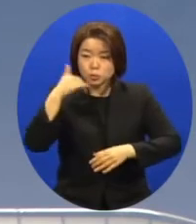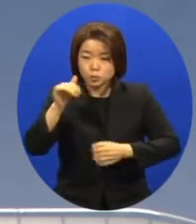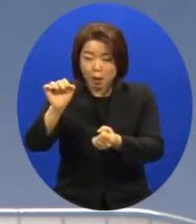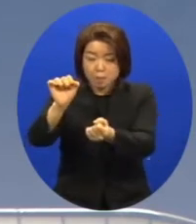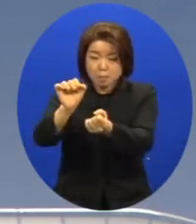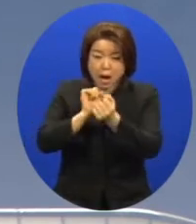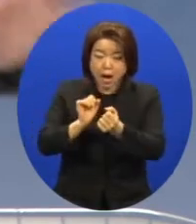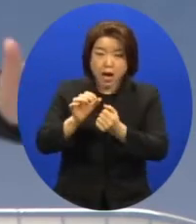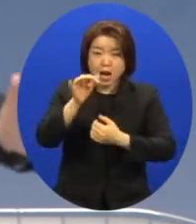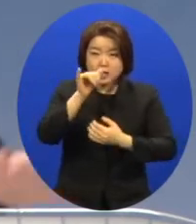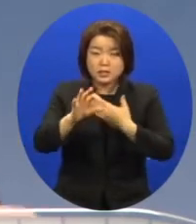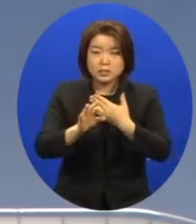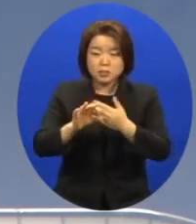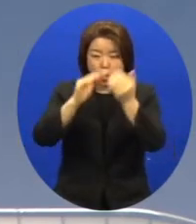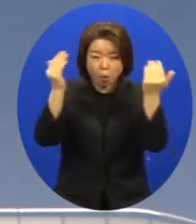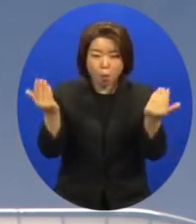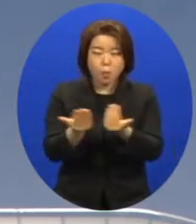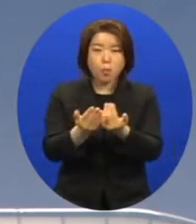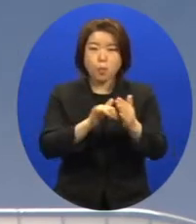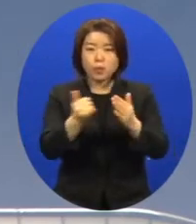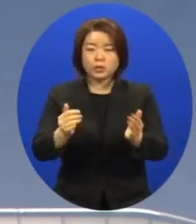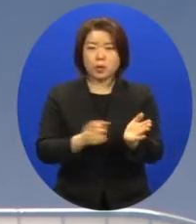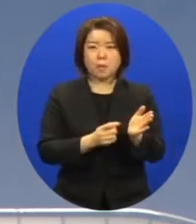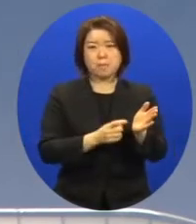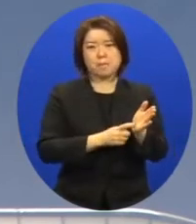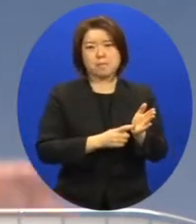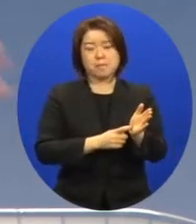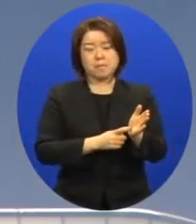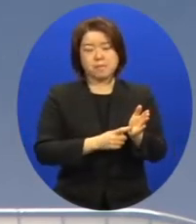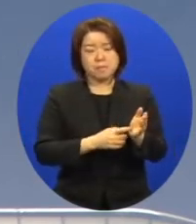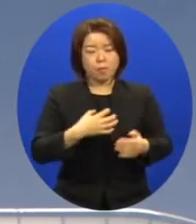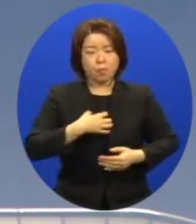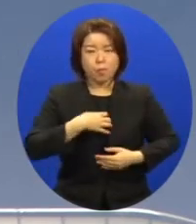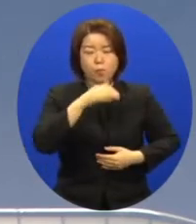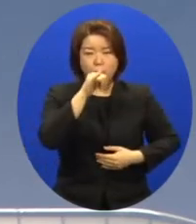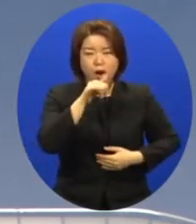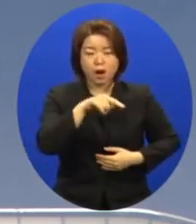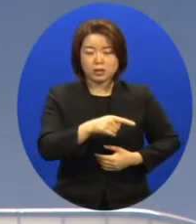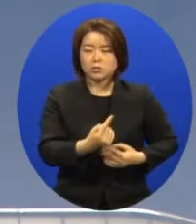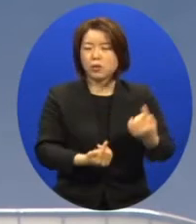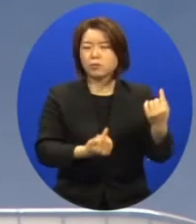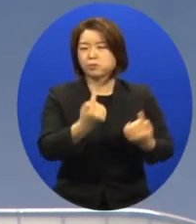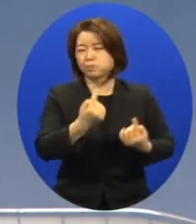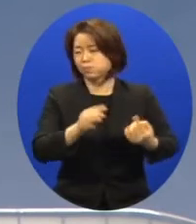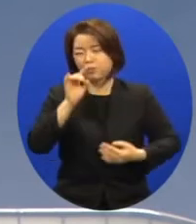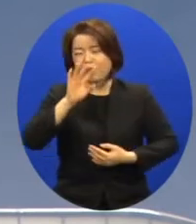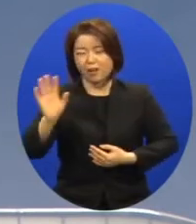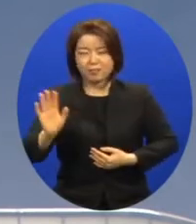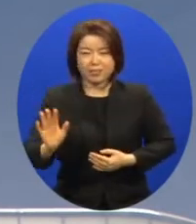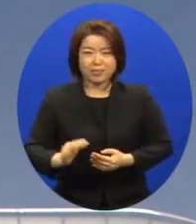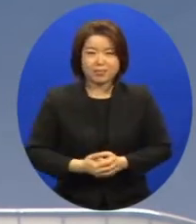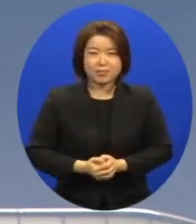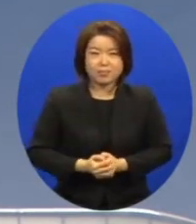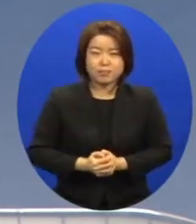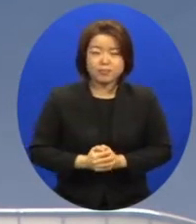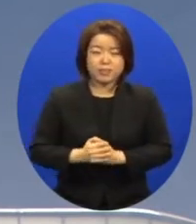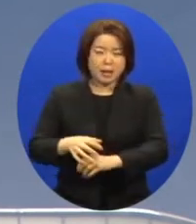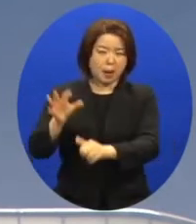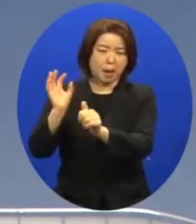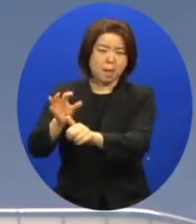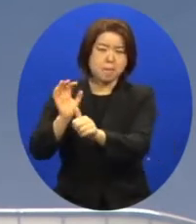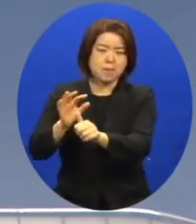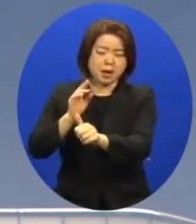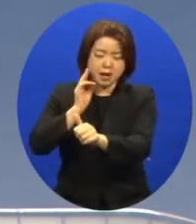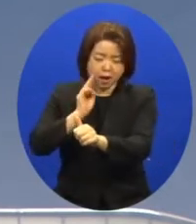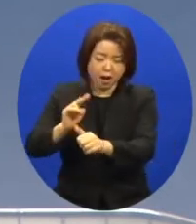생기면 온 가족이 비상이 걸리지 않습니까 그것과 비교가 안됩니다 핍박이 그렇게